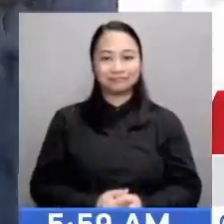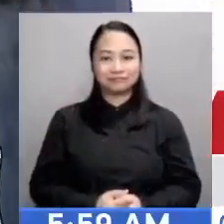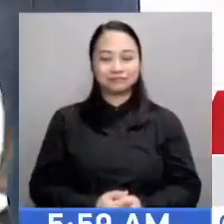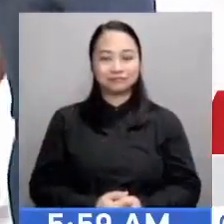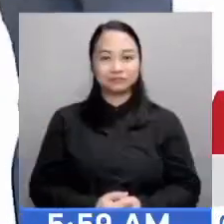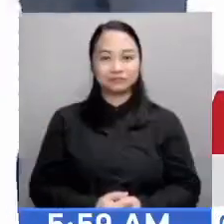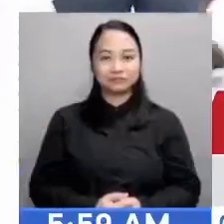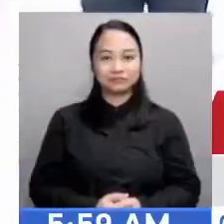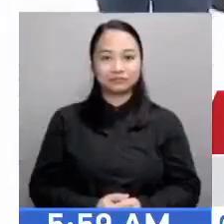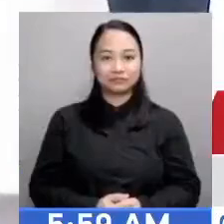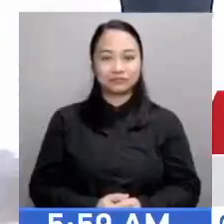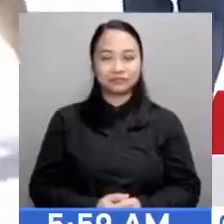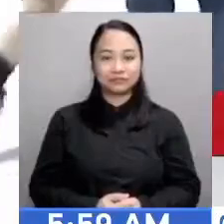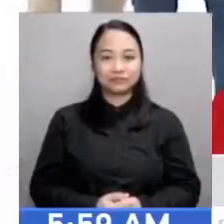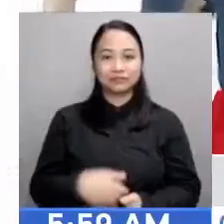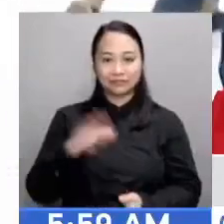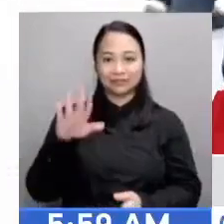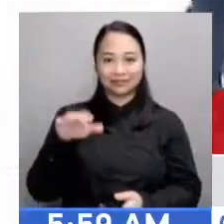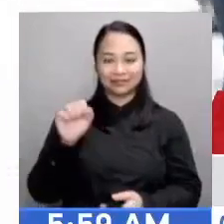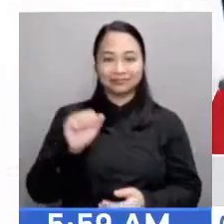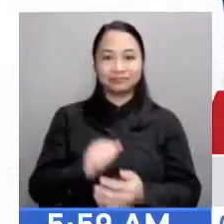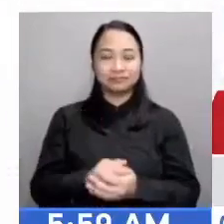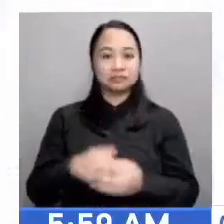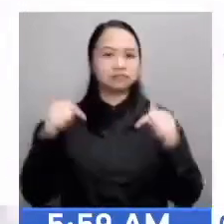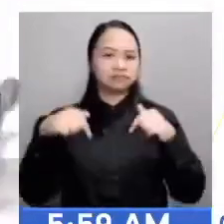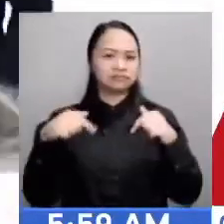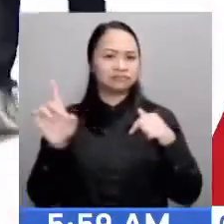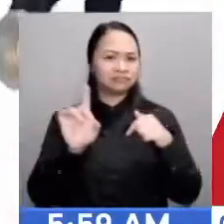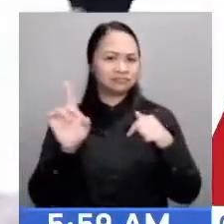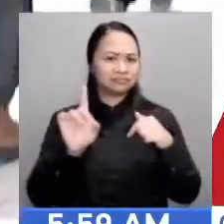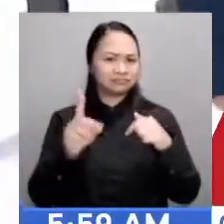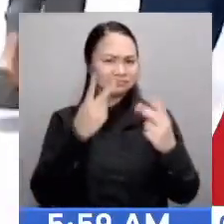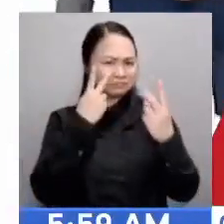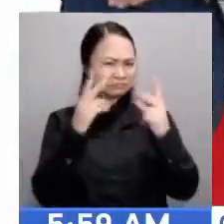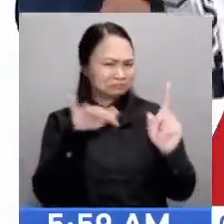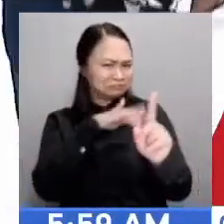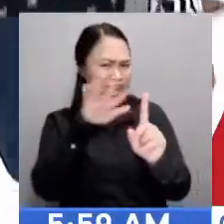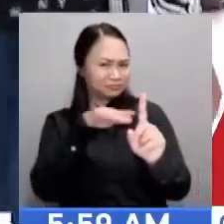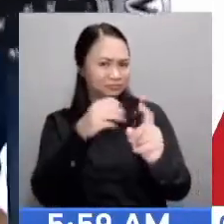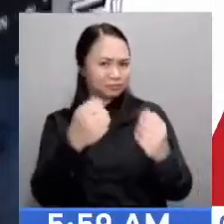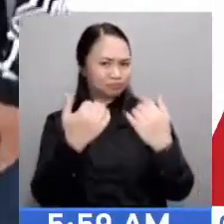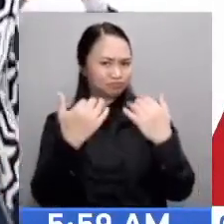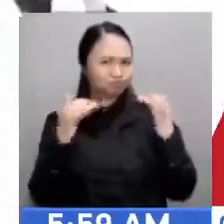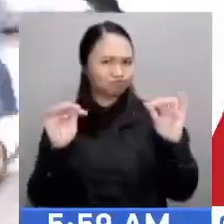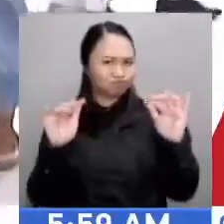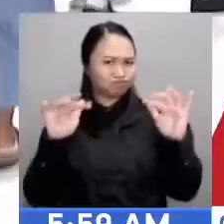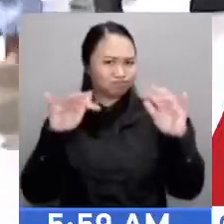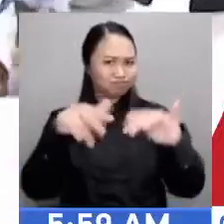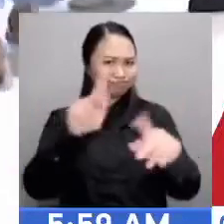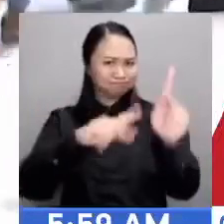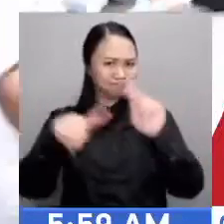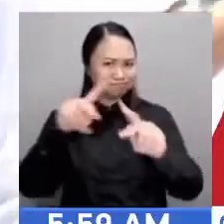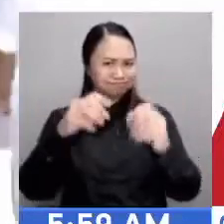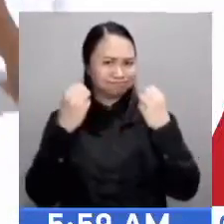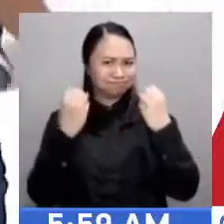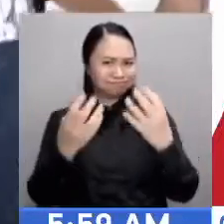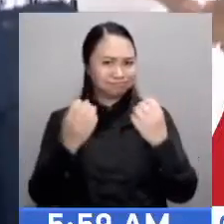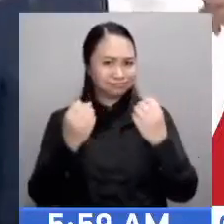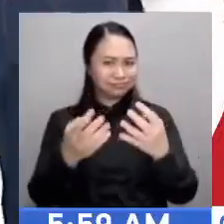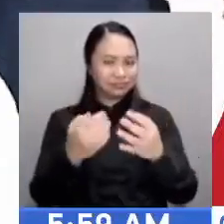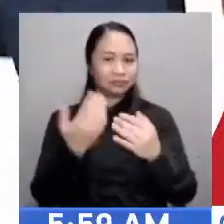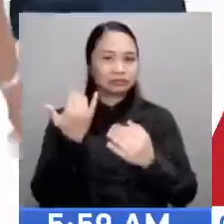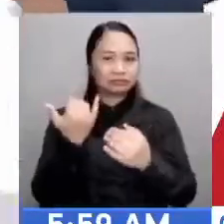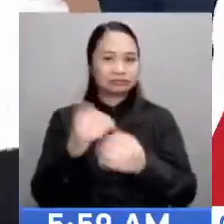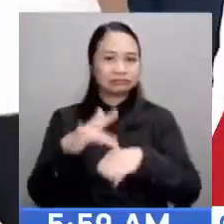Igan, magandang umaga. Ito, napakarami ng tao dito sa PITX. Marami dito ay mga umuuwi na sa kanilang